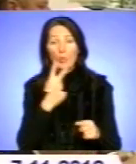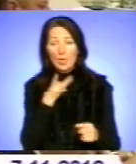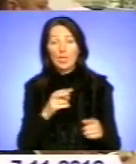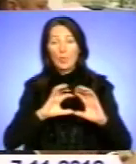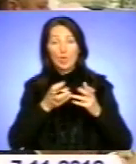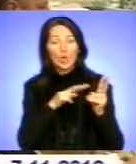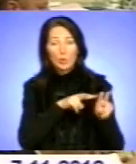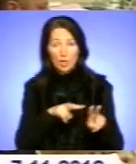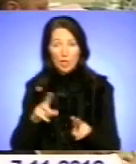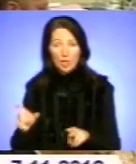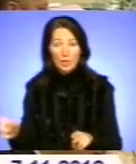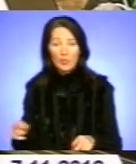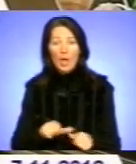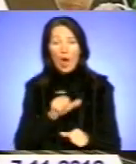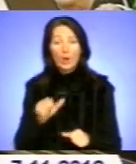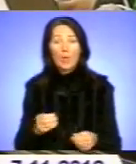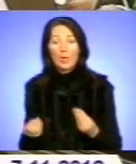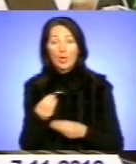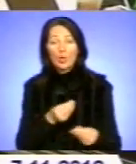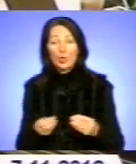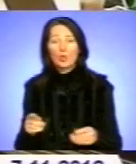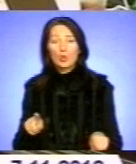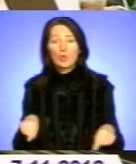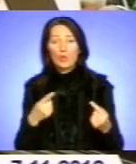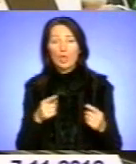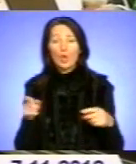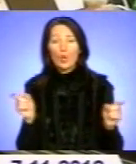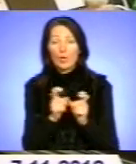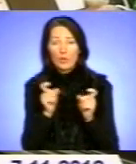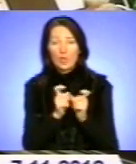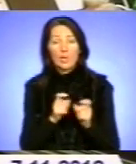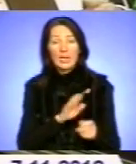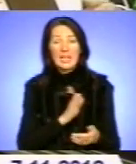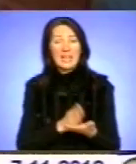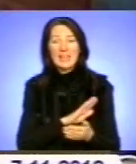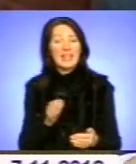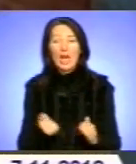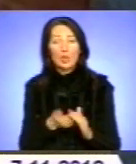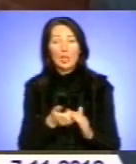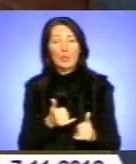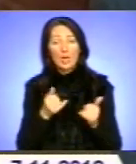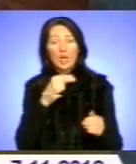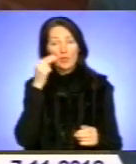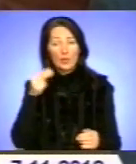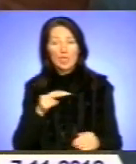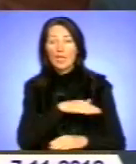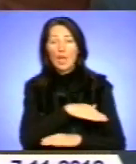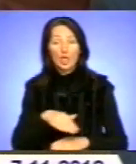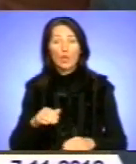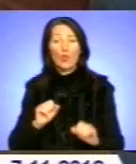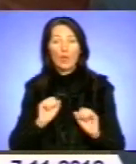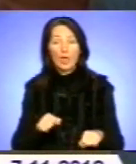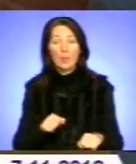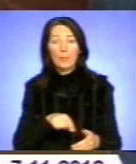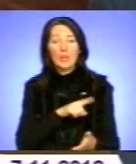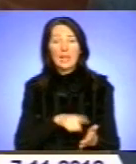спостерігачі. А окремі штучно створені конфлікти в деяких ОВК є недостатніми для звинувачень на адресу влади. Питання, чи можуть кілька